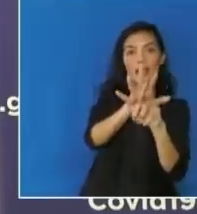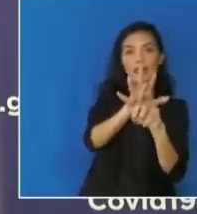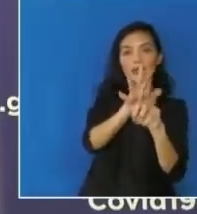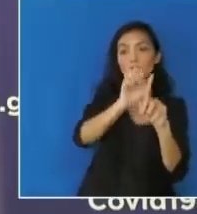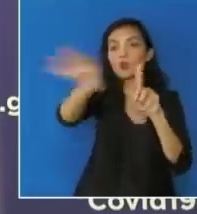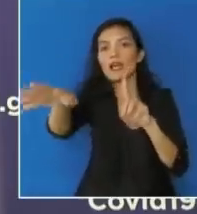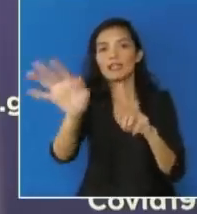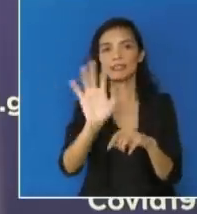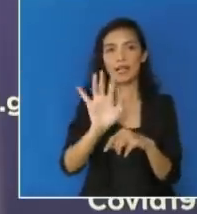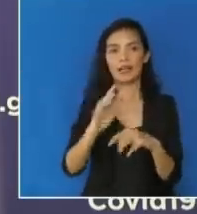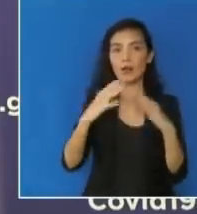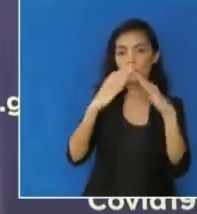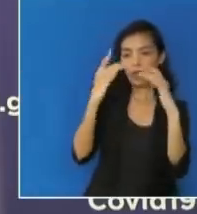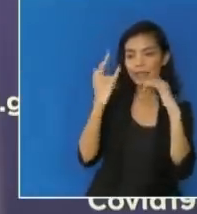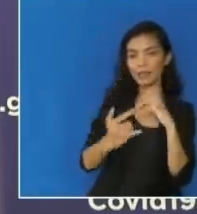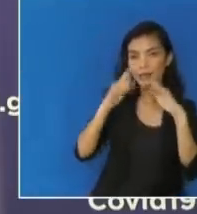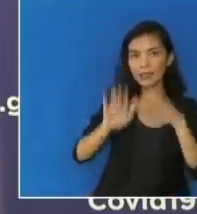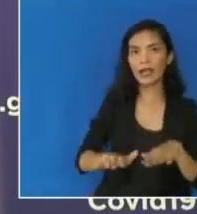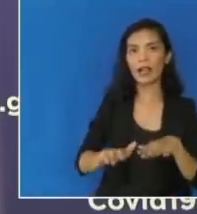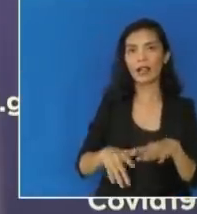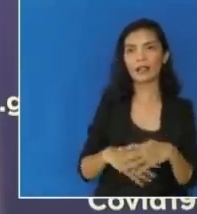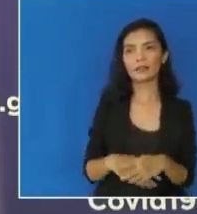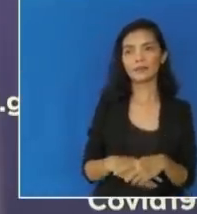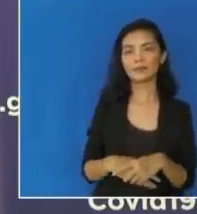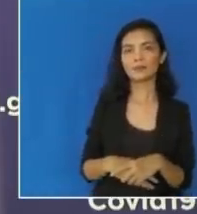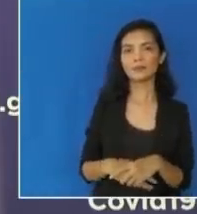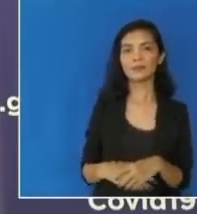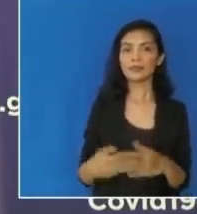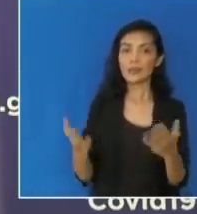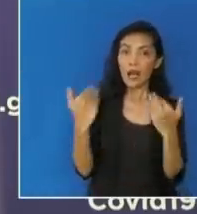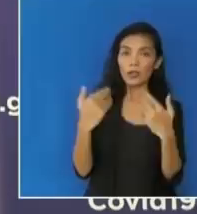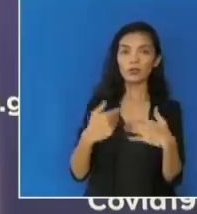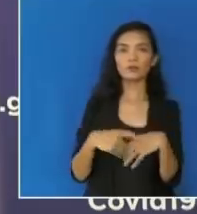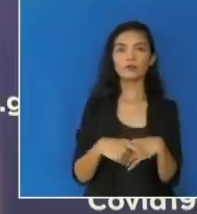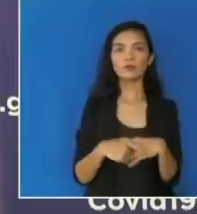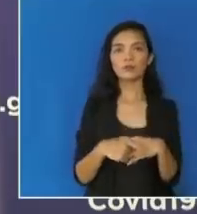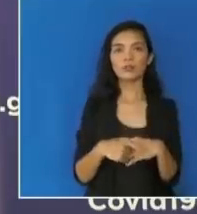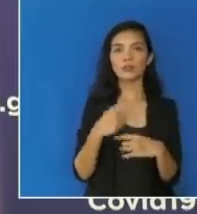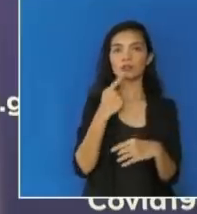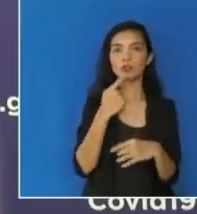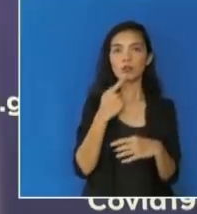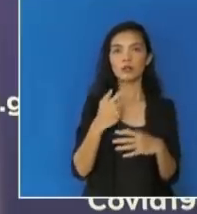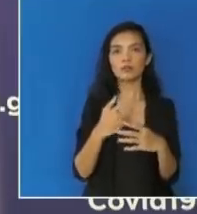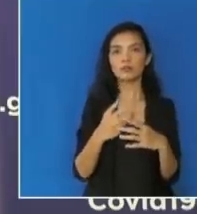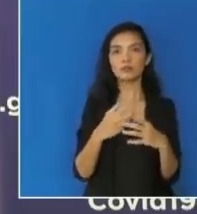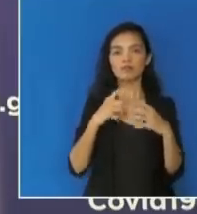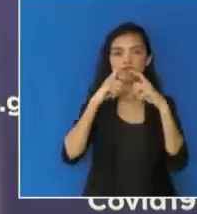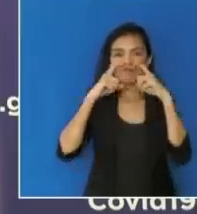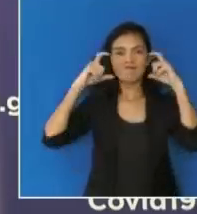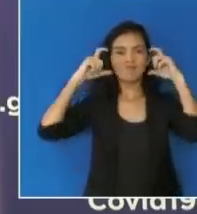menulari, tetap tinggal di rumah. Mari kita sebarluaskan dengan melaksanakan pelaksanaan penggunaan